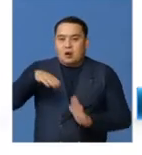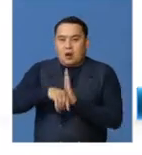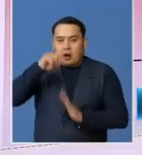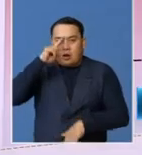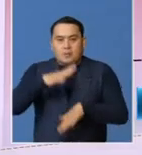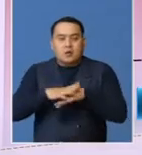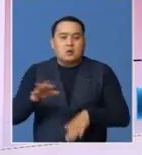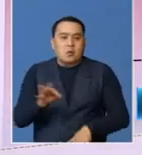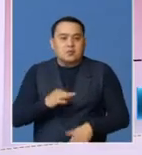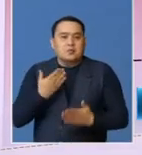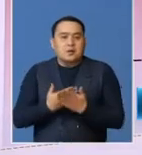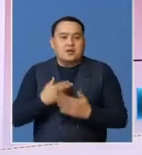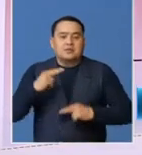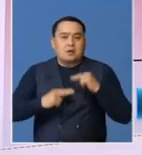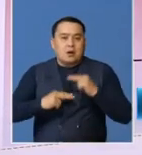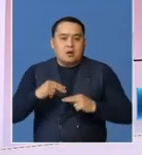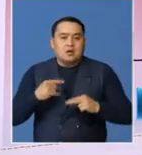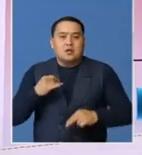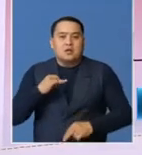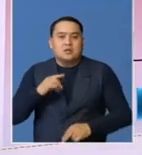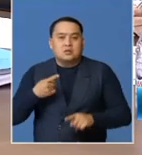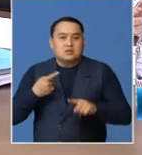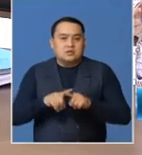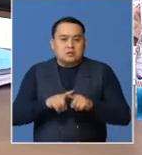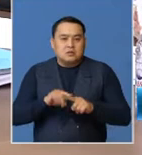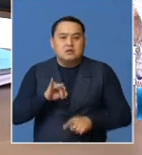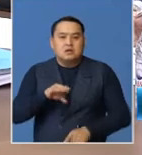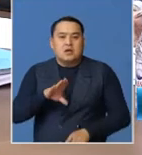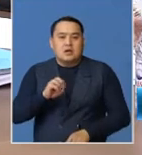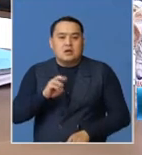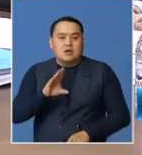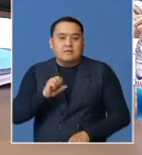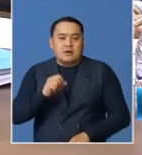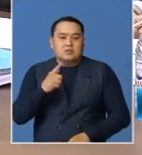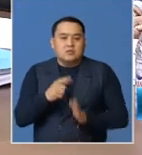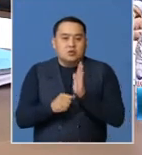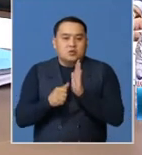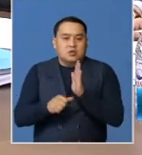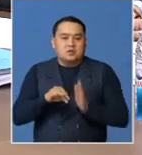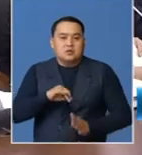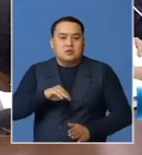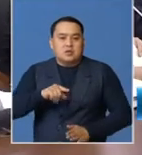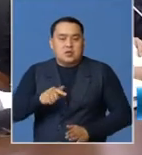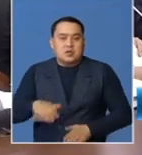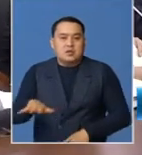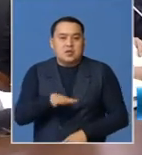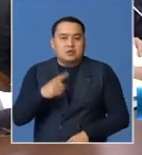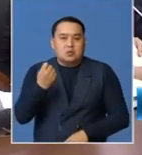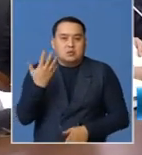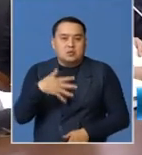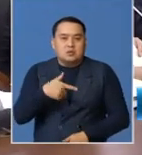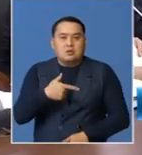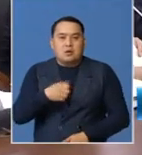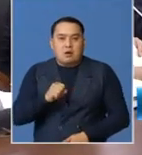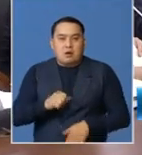акимата области. К примеру, строительство инженерных сетей в селе Исаево. Сумма 678 миллионов тенге. Территория 150